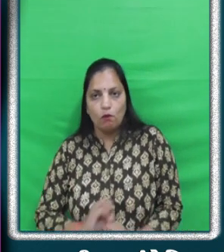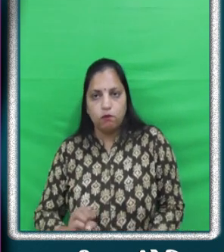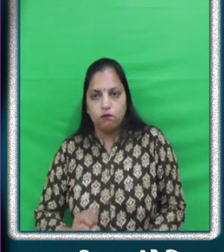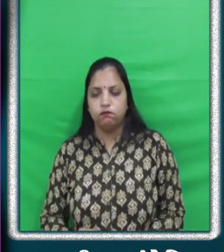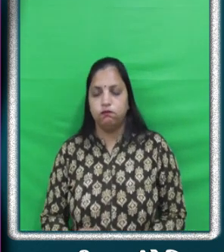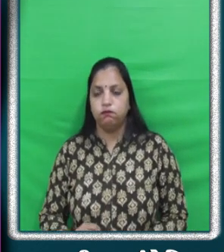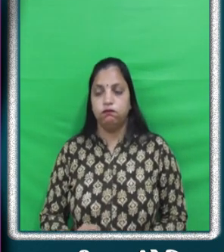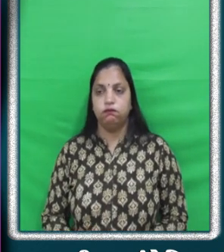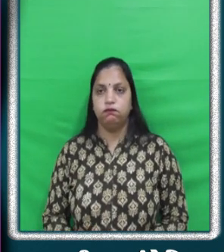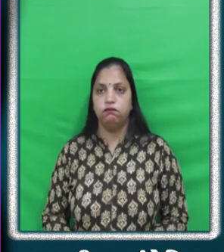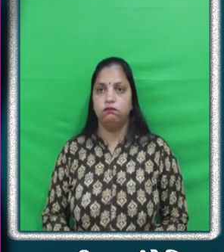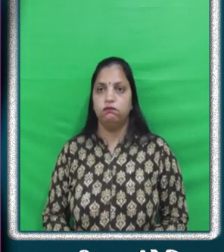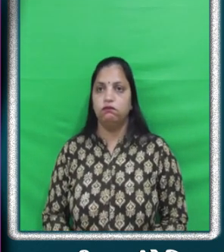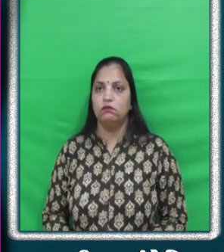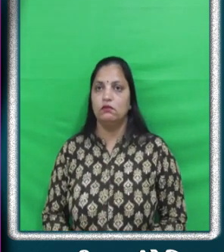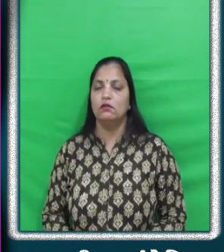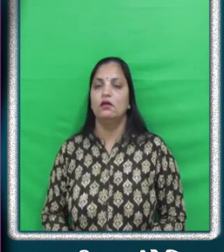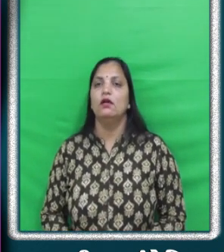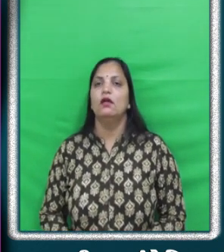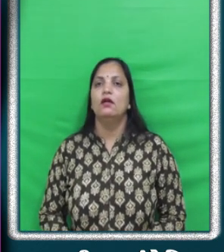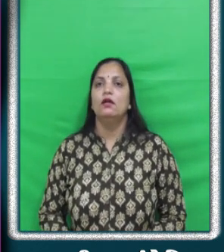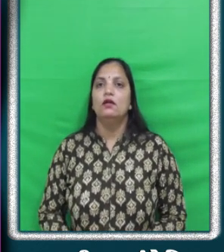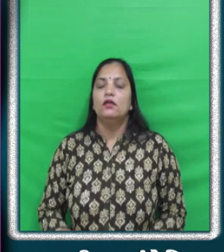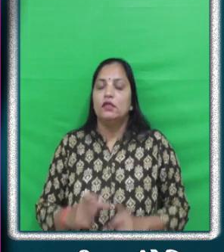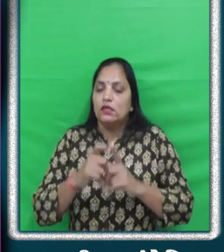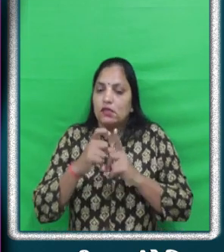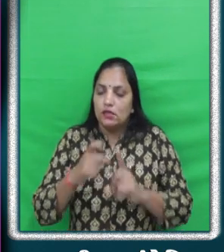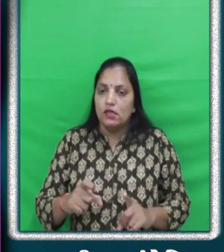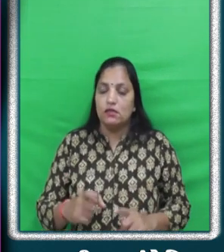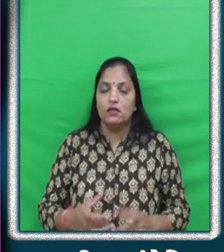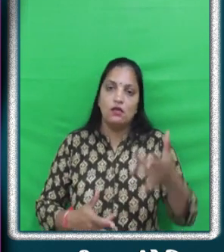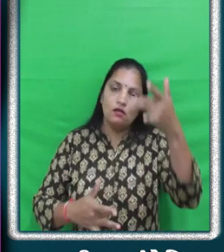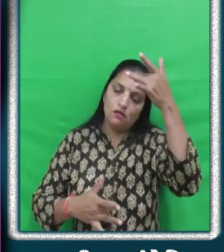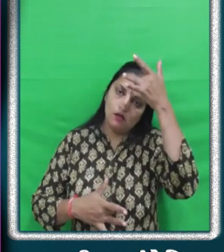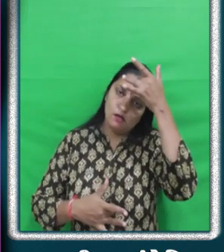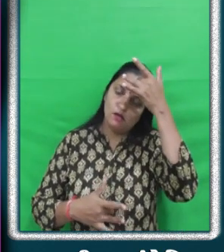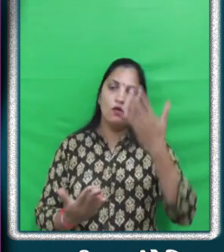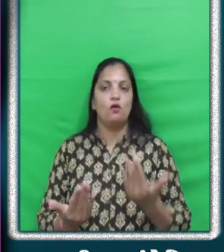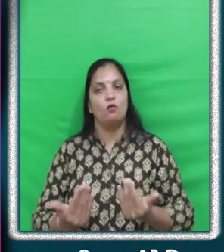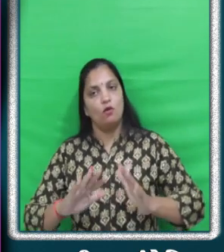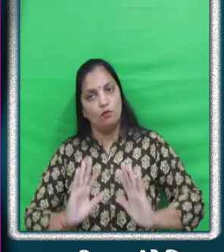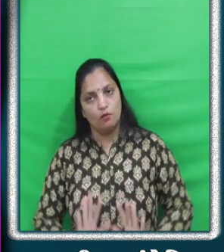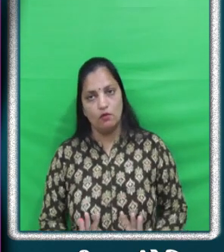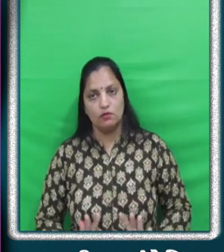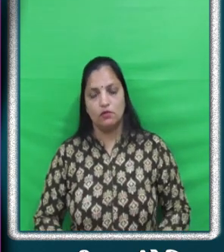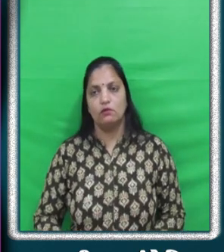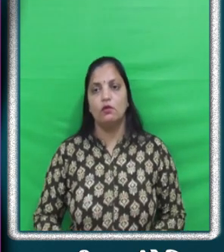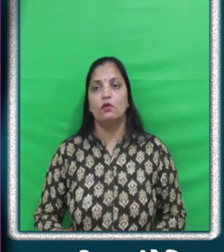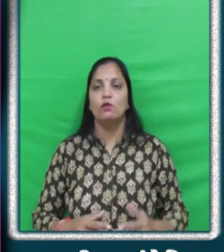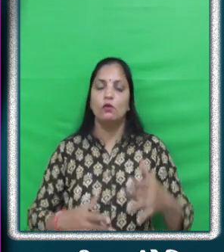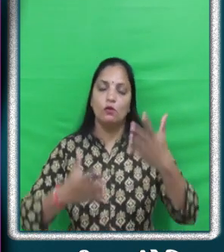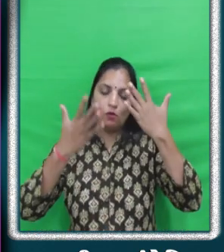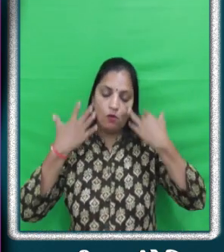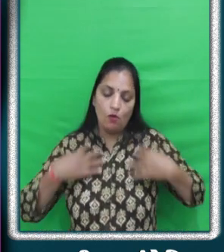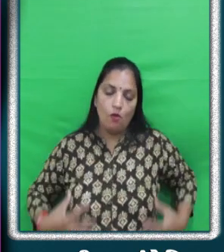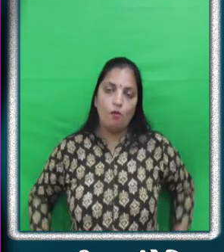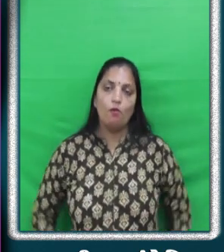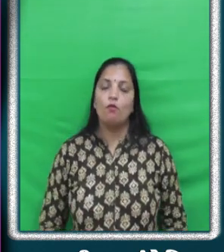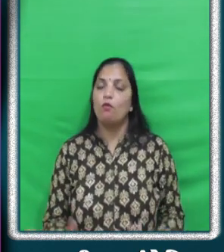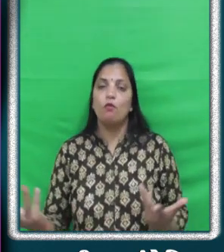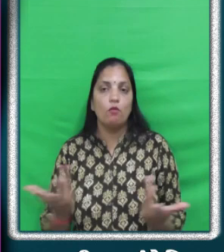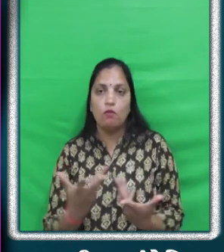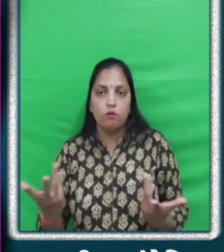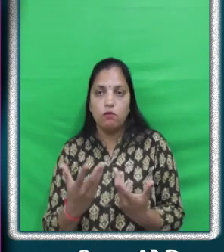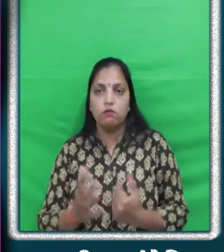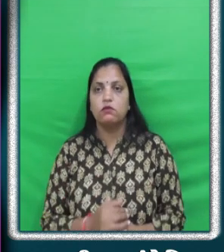કે તે હાનિકારક છે. તેનાથી શું થાય, રોગ પણ થવાની શક્યતા છે. જેથી શરીર શું કરશે, તેનું ઉત્સર્જન કરશે,